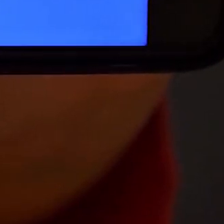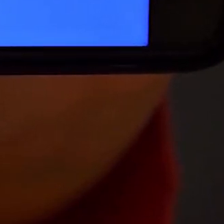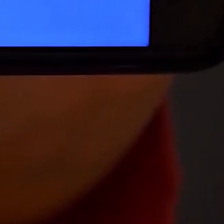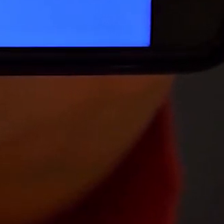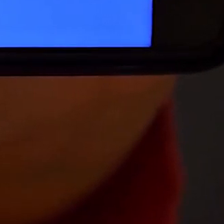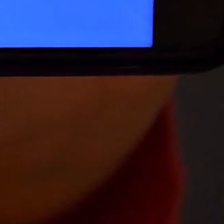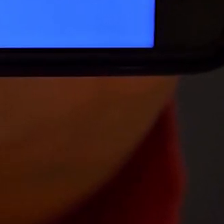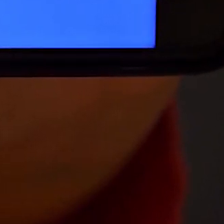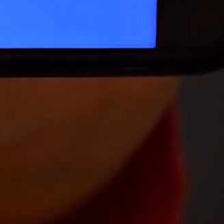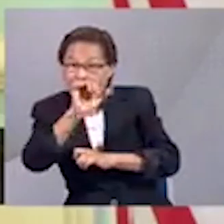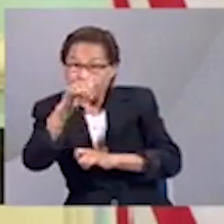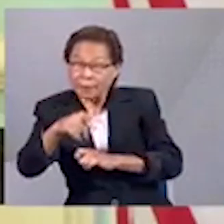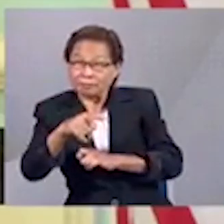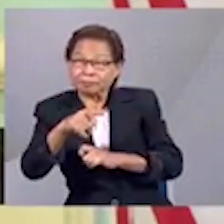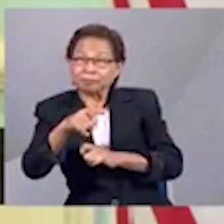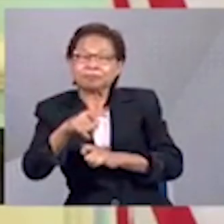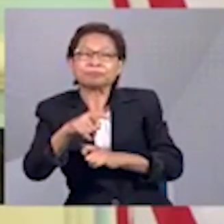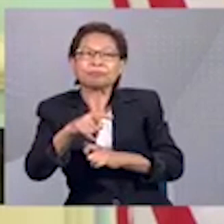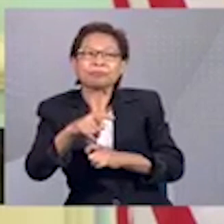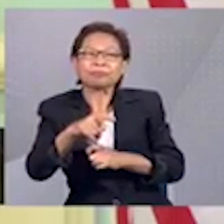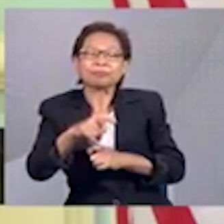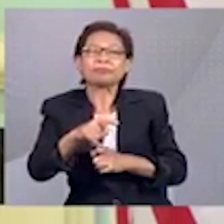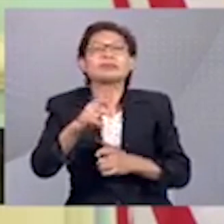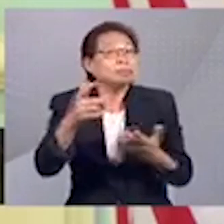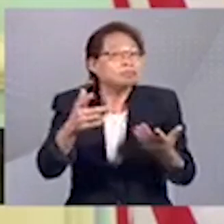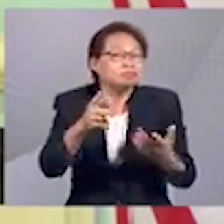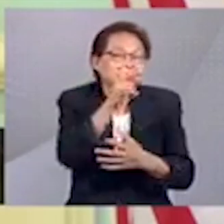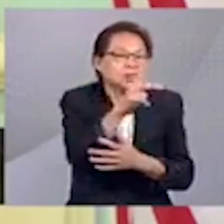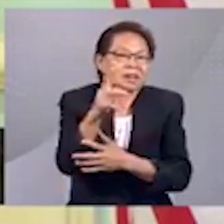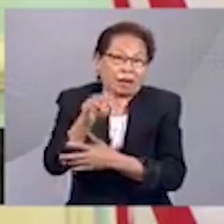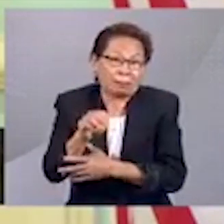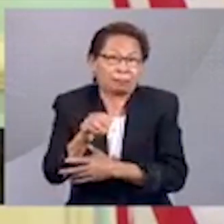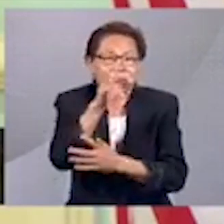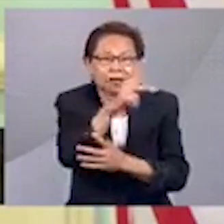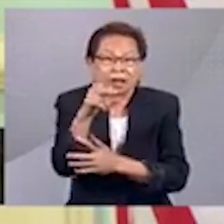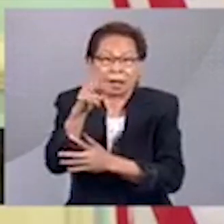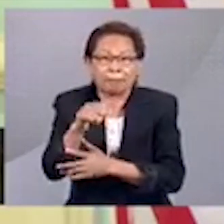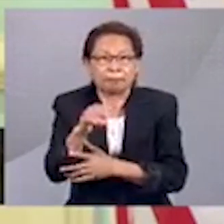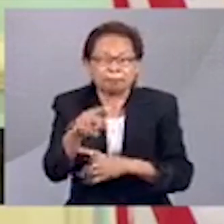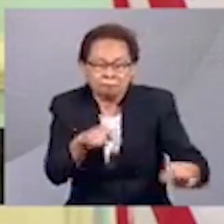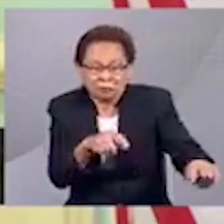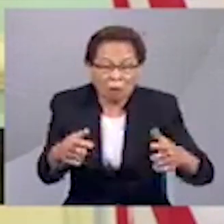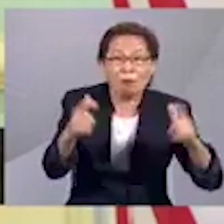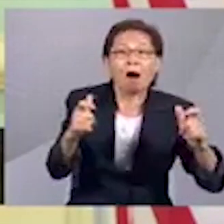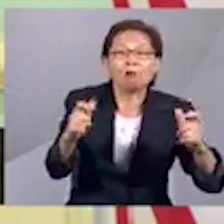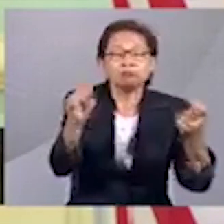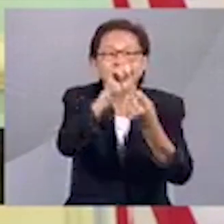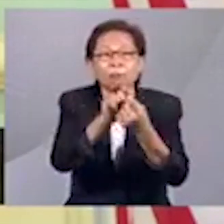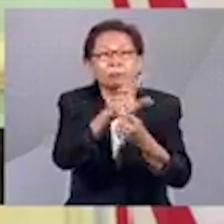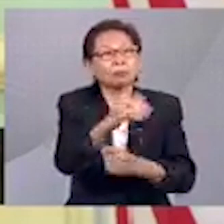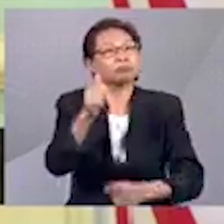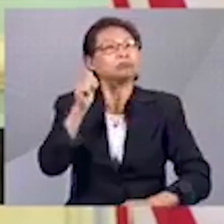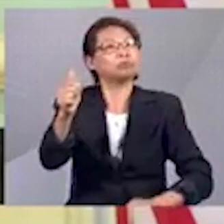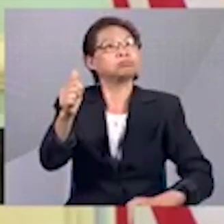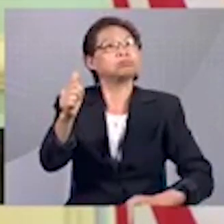Aplikasi ini juga membolehkan Kementerian Kesihatan Malaysia mengambil tindakan yang cepat, tepat dan